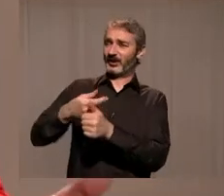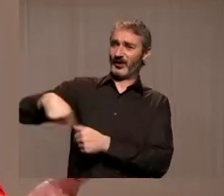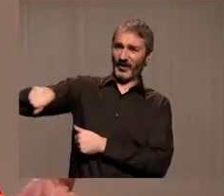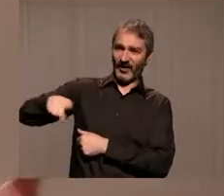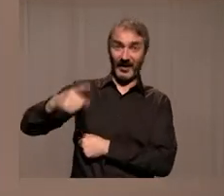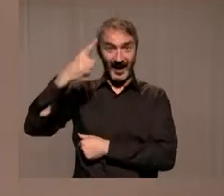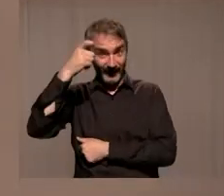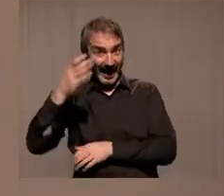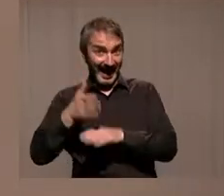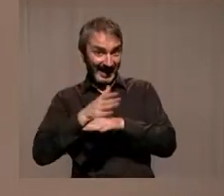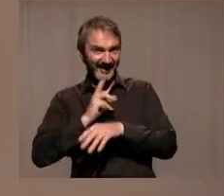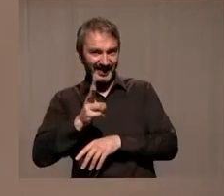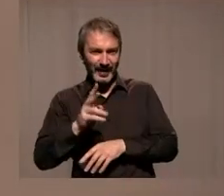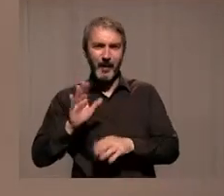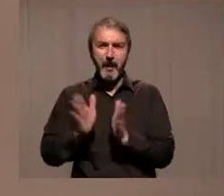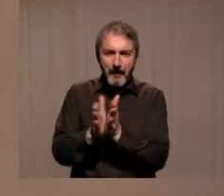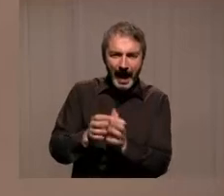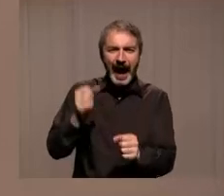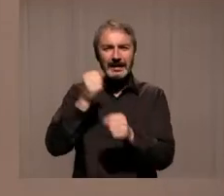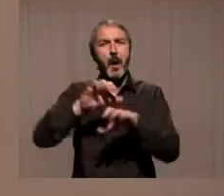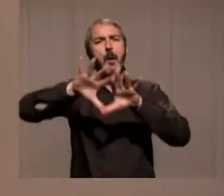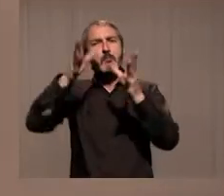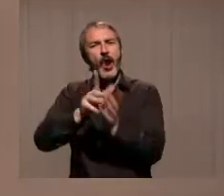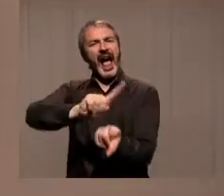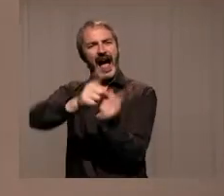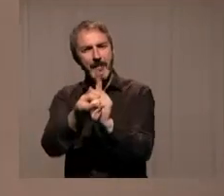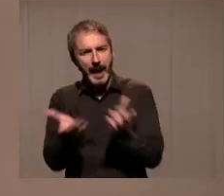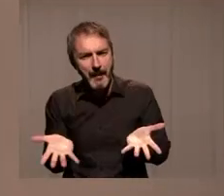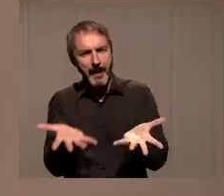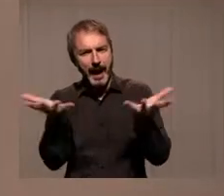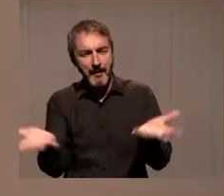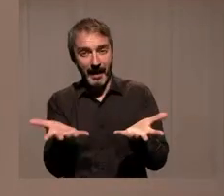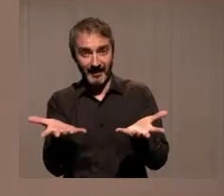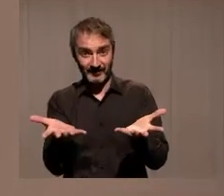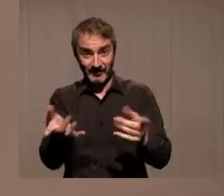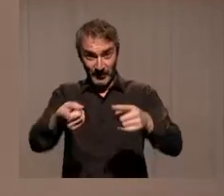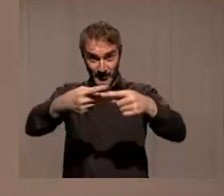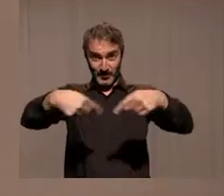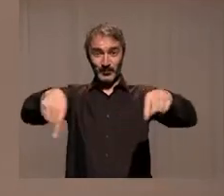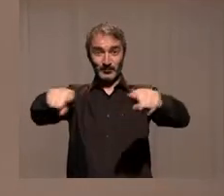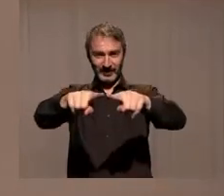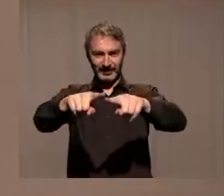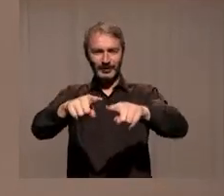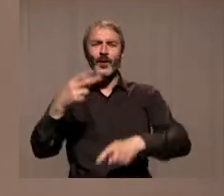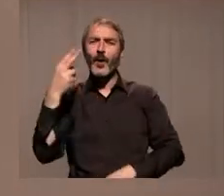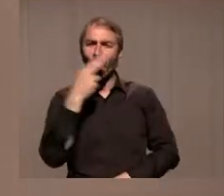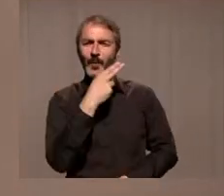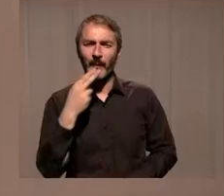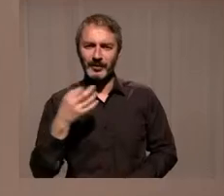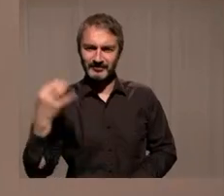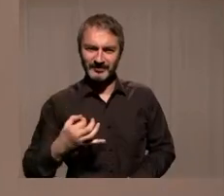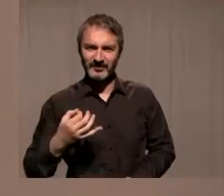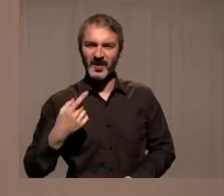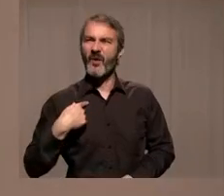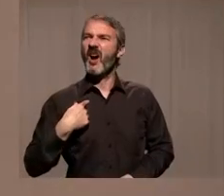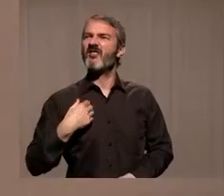feina, hem de canviar la realitat. Doncs efectivament, ells ho podran fer perquè n'estan convençuts, perquè estan compromesos, perquè no tenen el seu